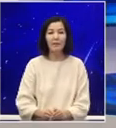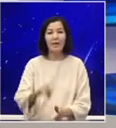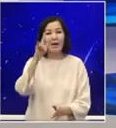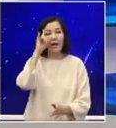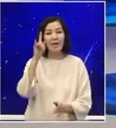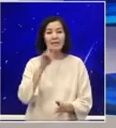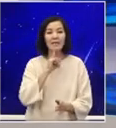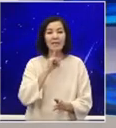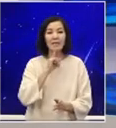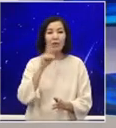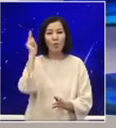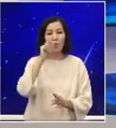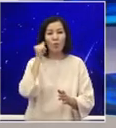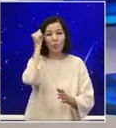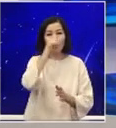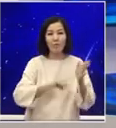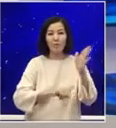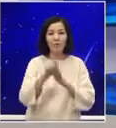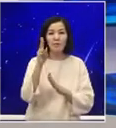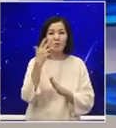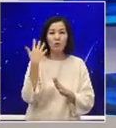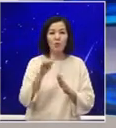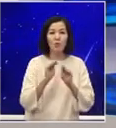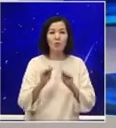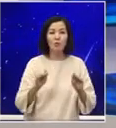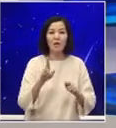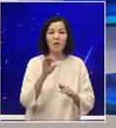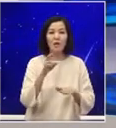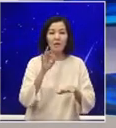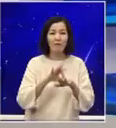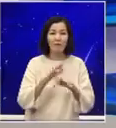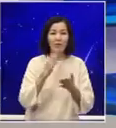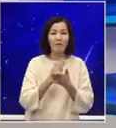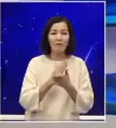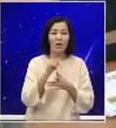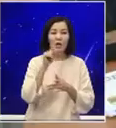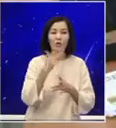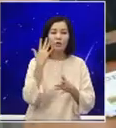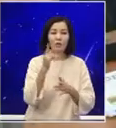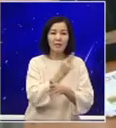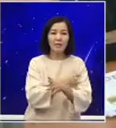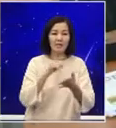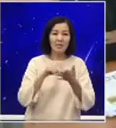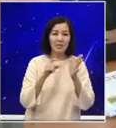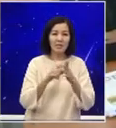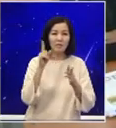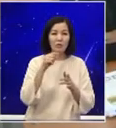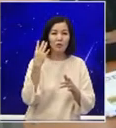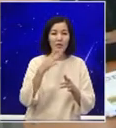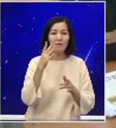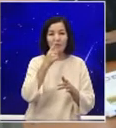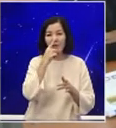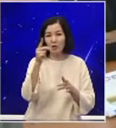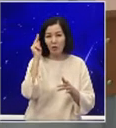Елімізде оқу жылы басталғалы 250 оқушыдан коронавирус анықталған, соның 105-і кезекші сыныпта, ал 145-і